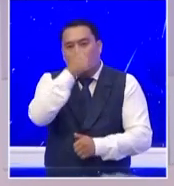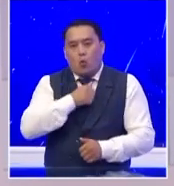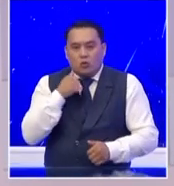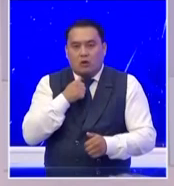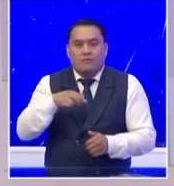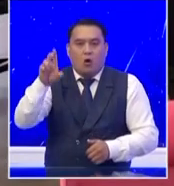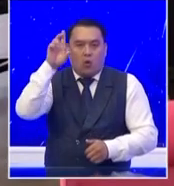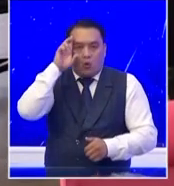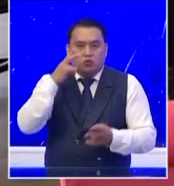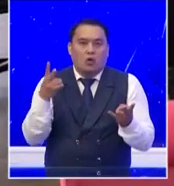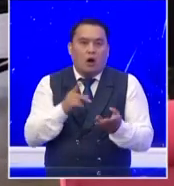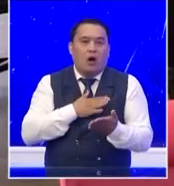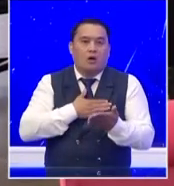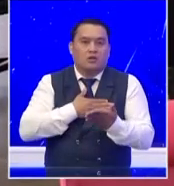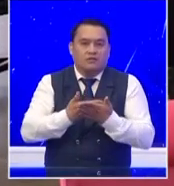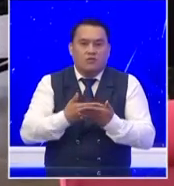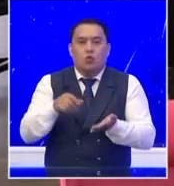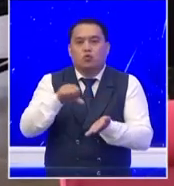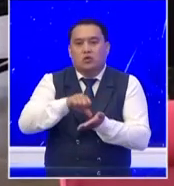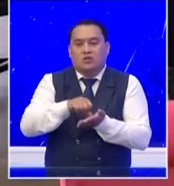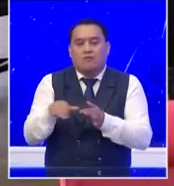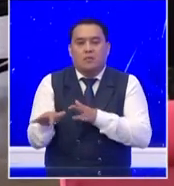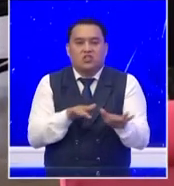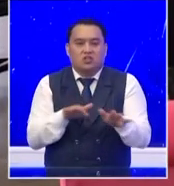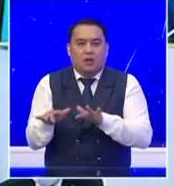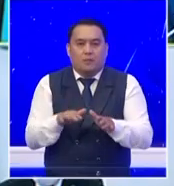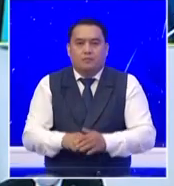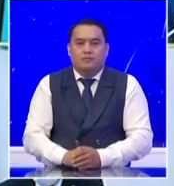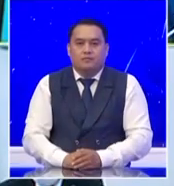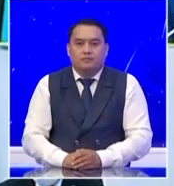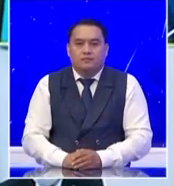Все государственные органы должны активно участвовать в этом процессе.